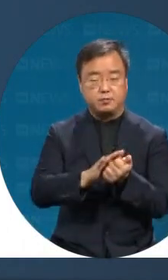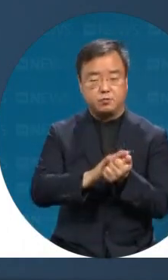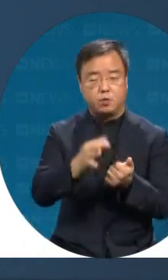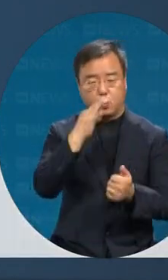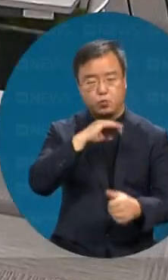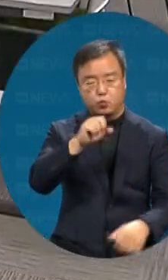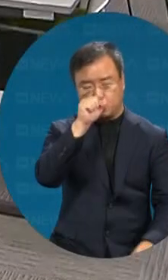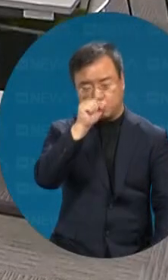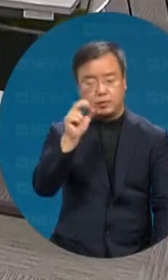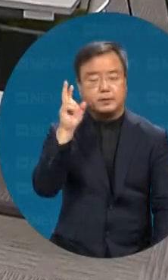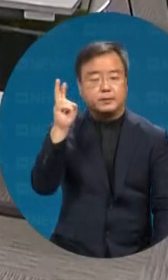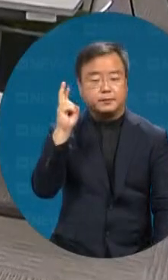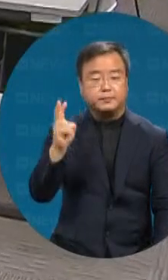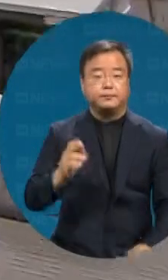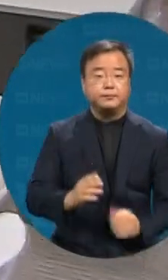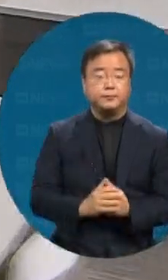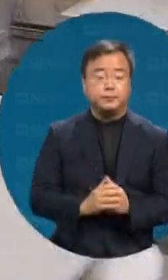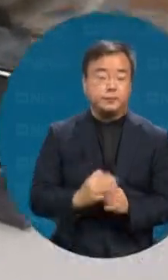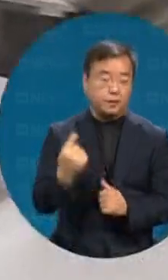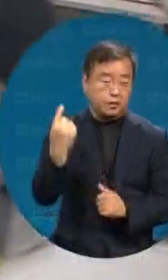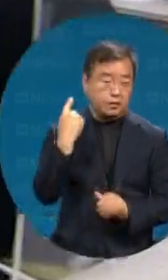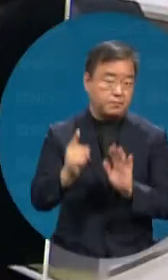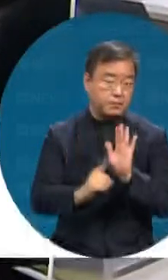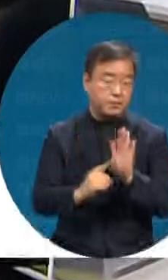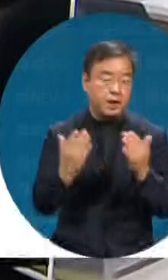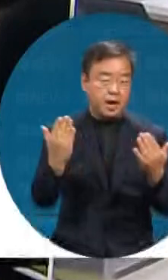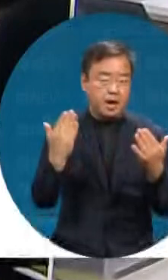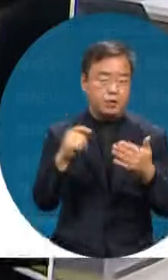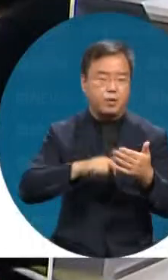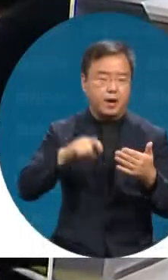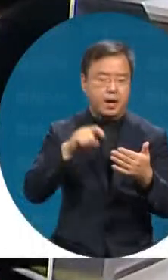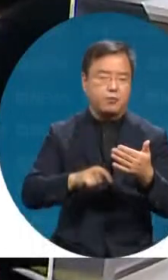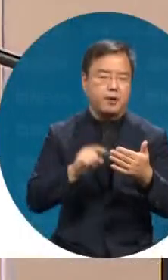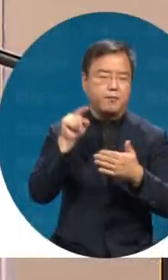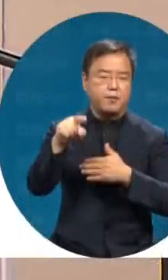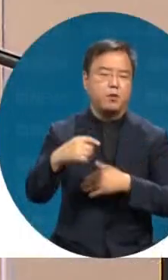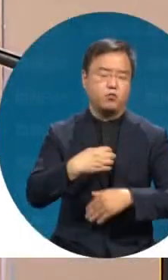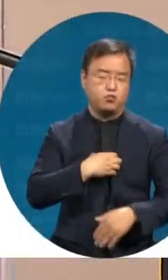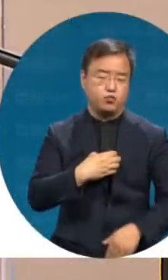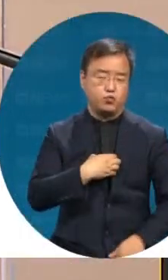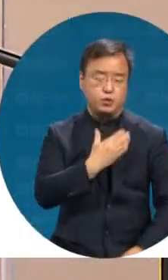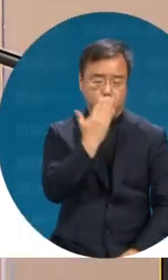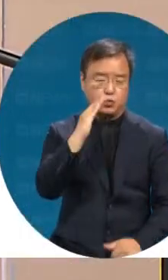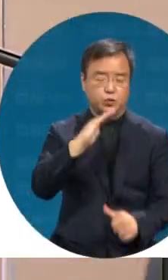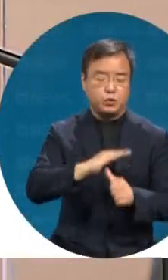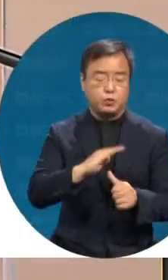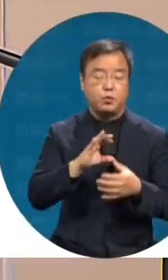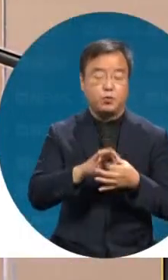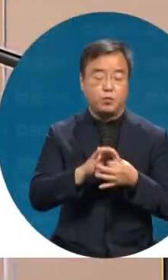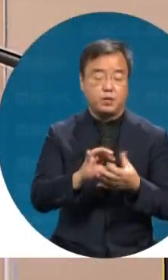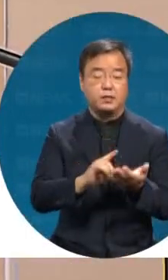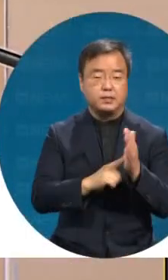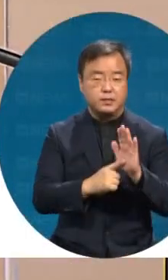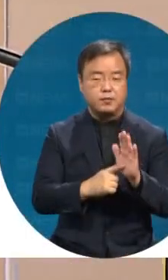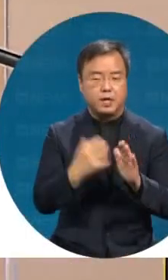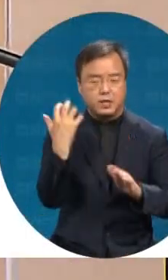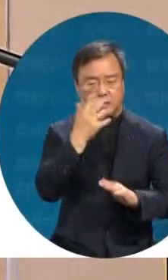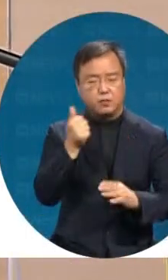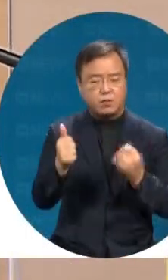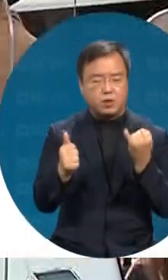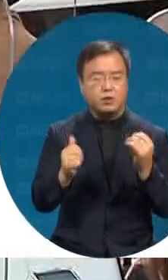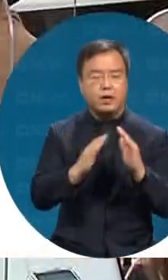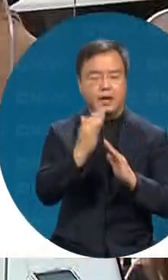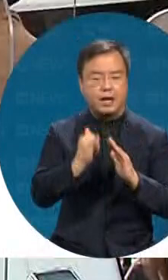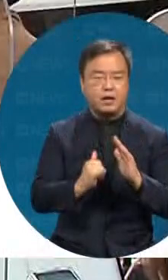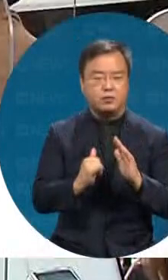있고요 어제 발표한 학교 안팎 위기청소년 지원대책을 포함해 청소년과 가족 성평등 정책을 여러